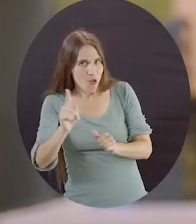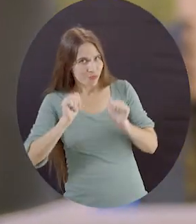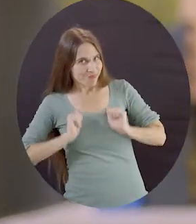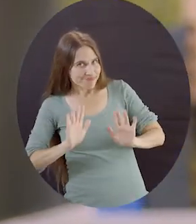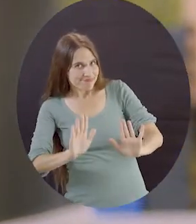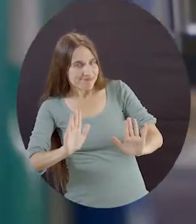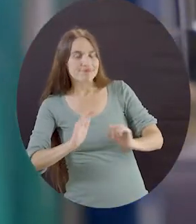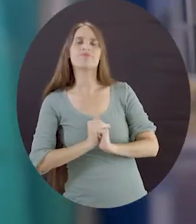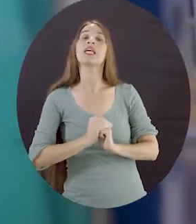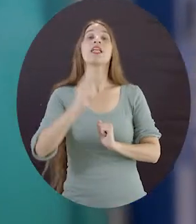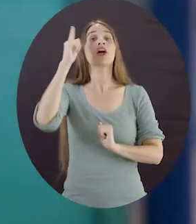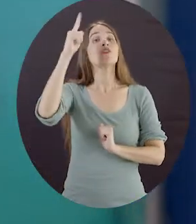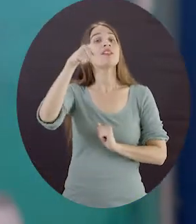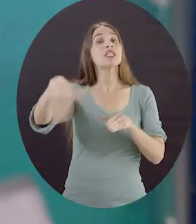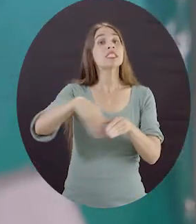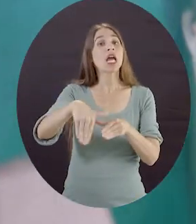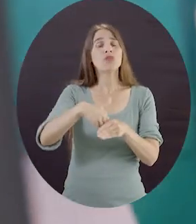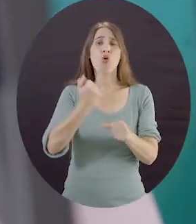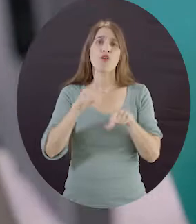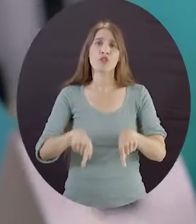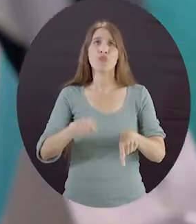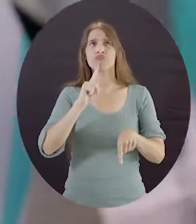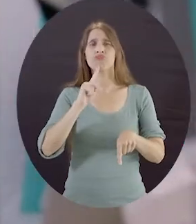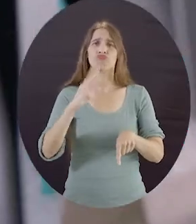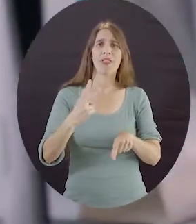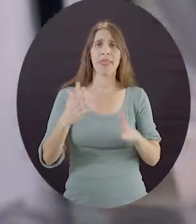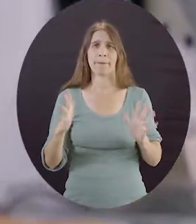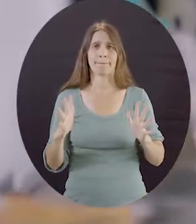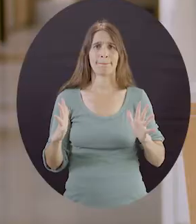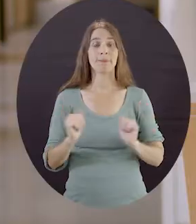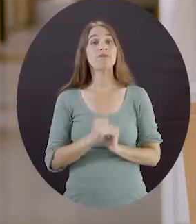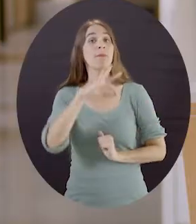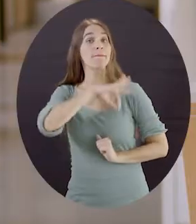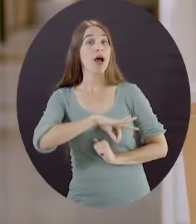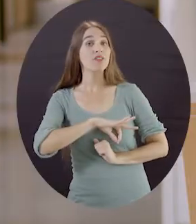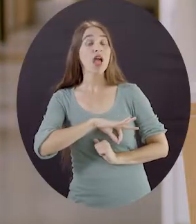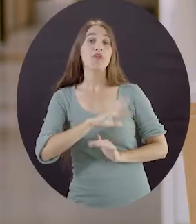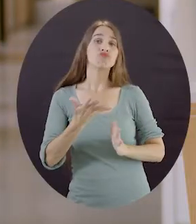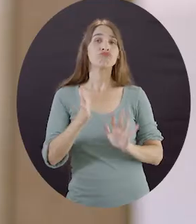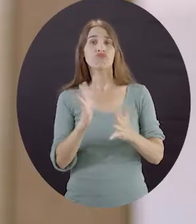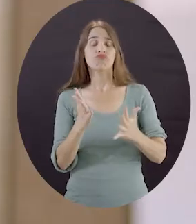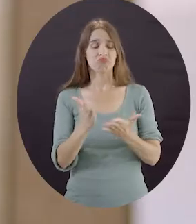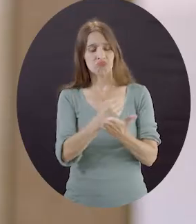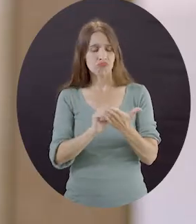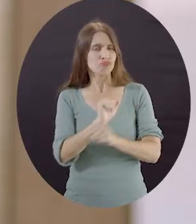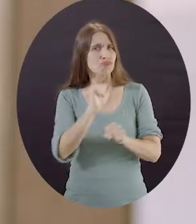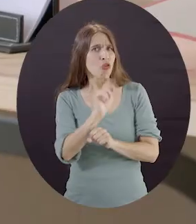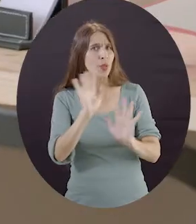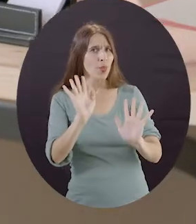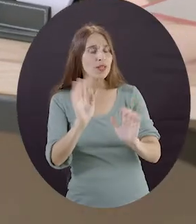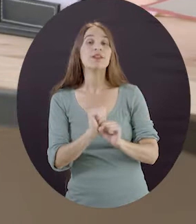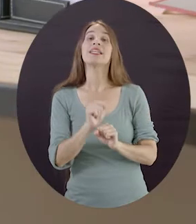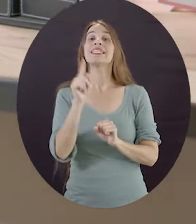כן? נגיד שאתה שכיר, שאתה עובד כאן כבר שנתיים. הוא מרוויח. מוס מינוס, אין